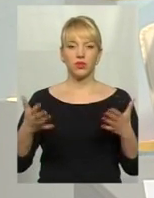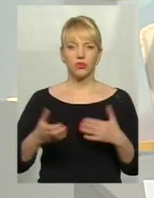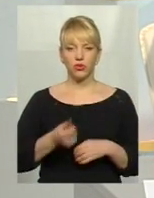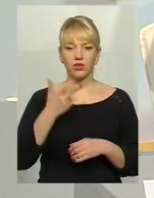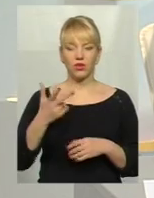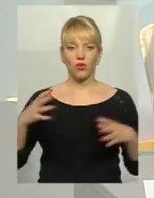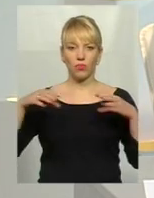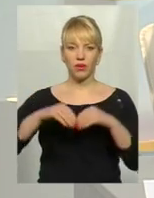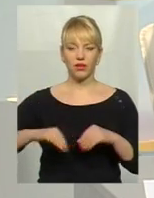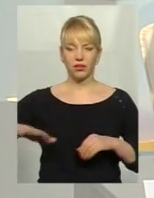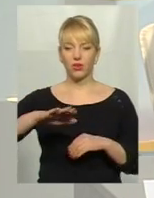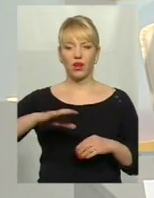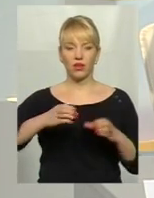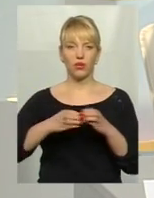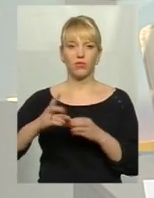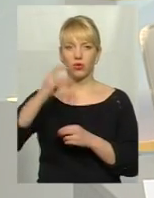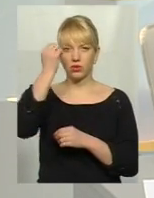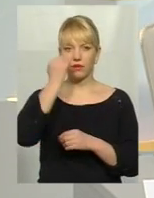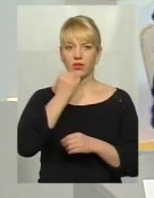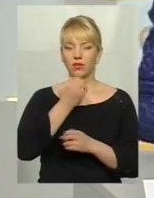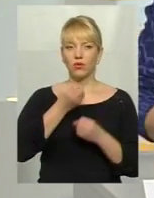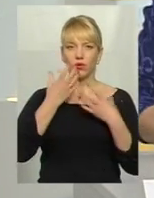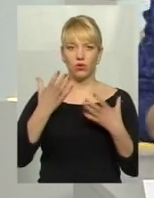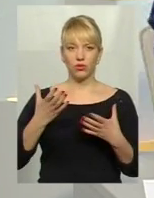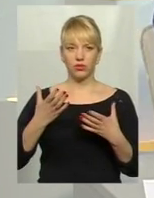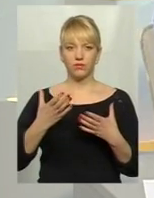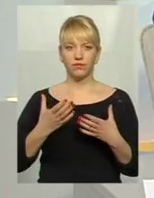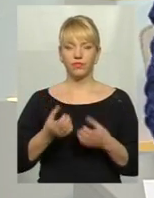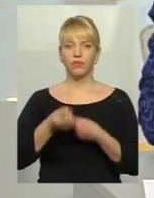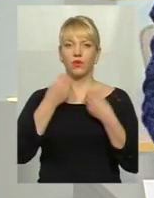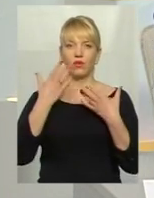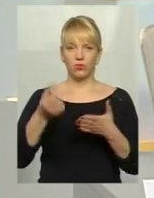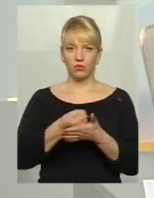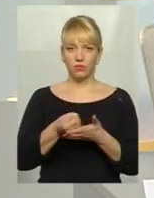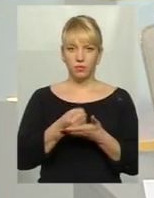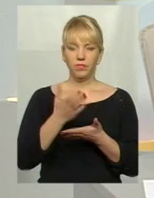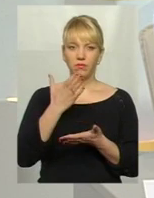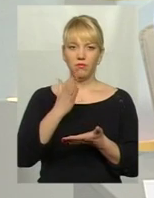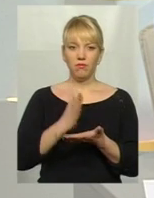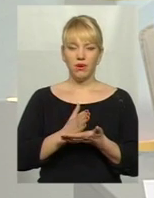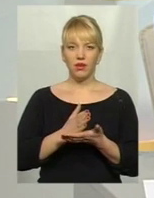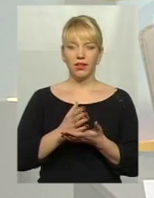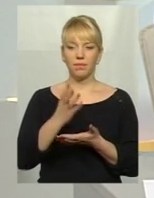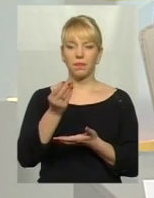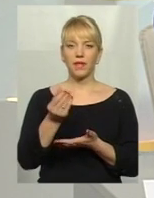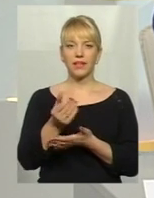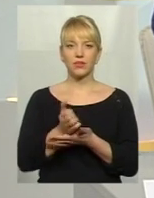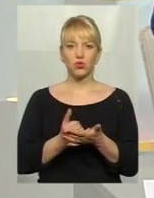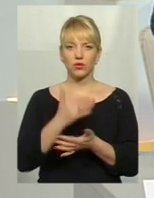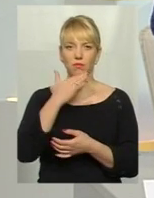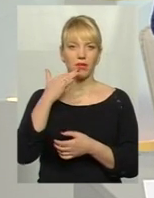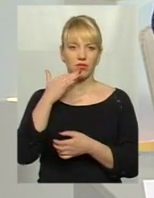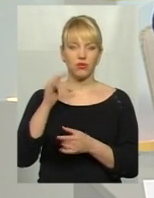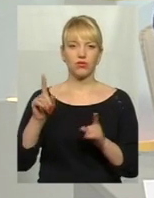тергромад. Проте завдяки хорошим, скажімо так, хорошому лобізму мали ресурсу чимало для того,